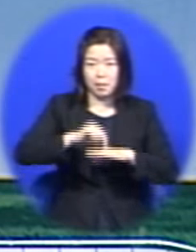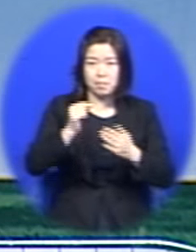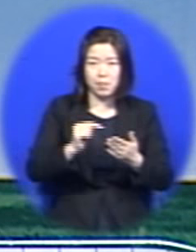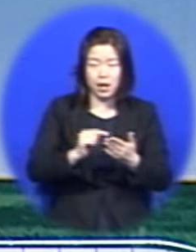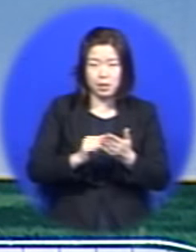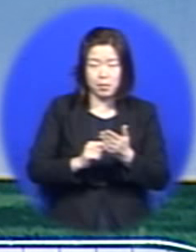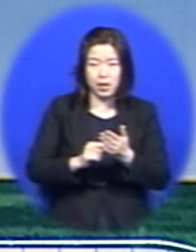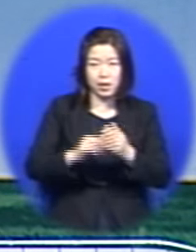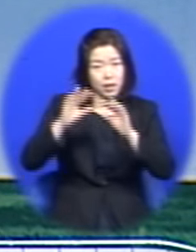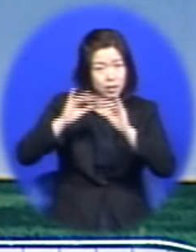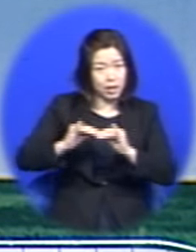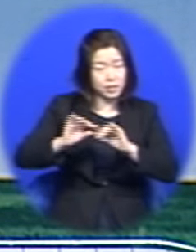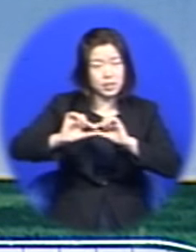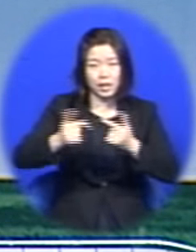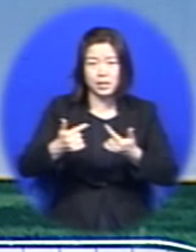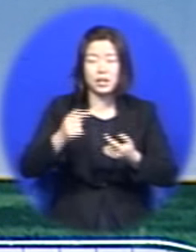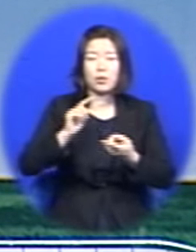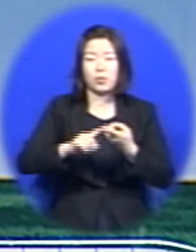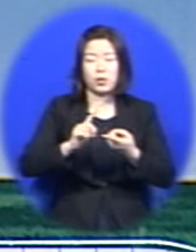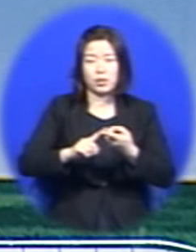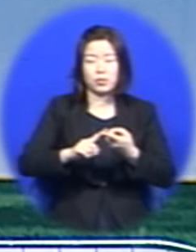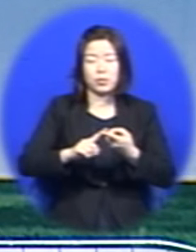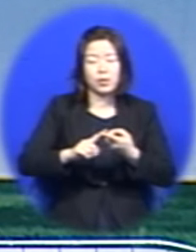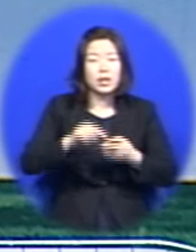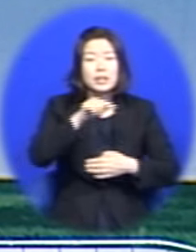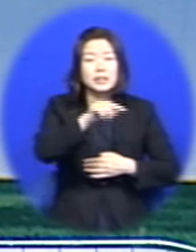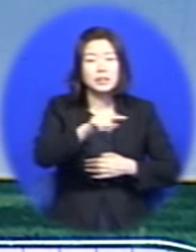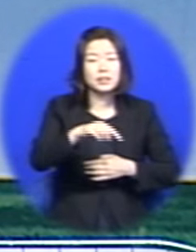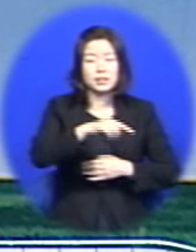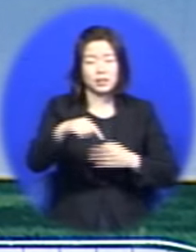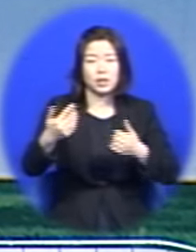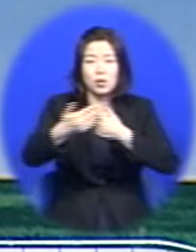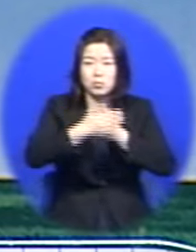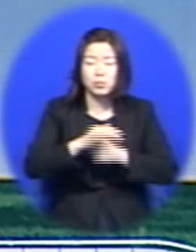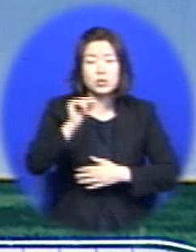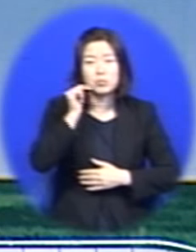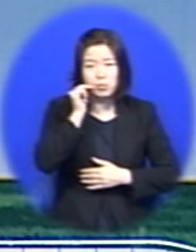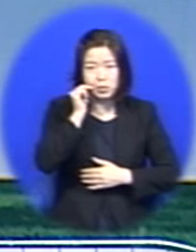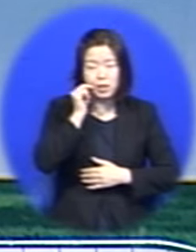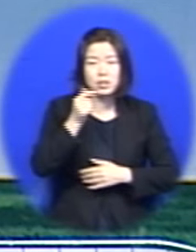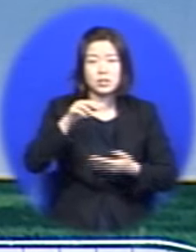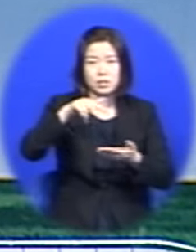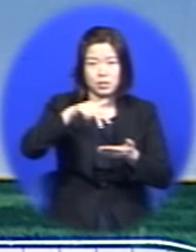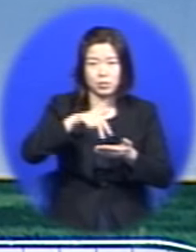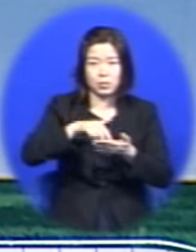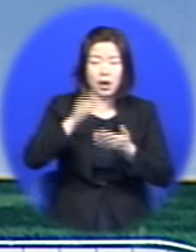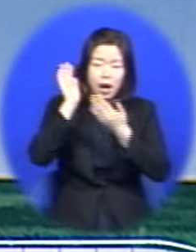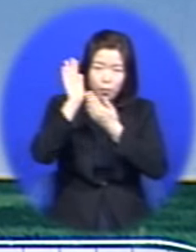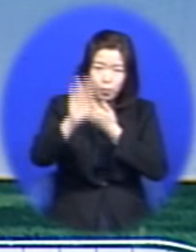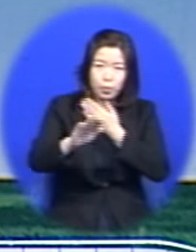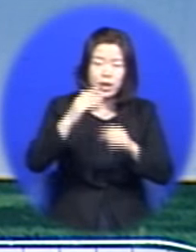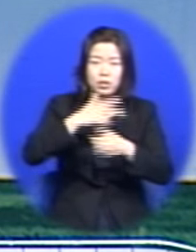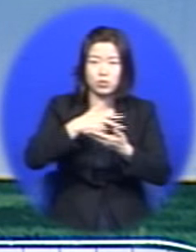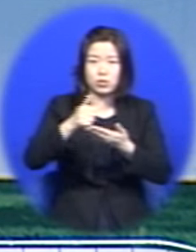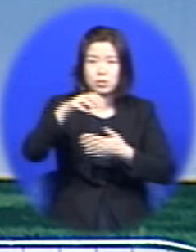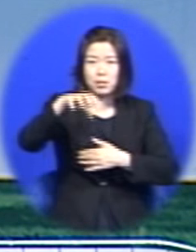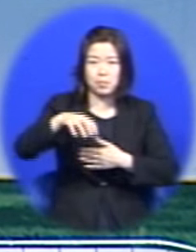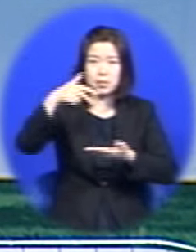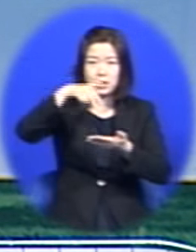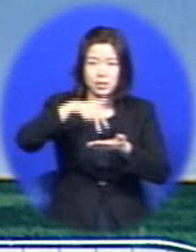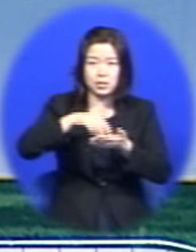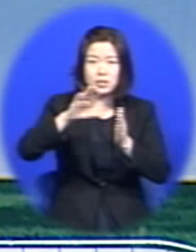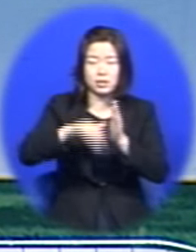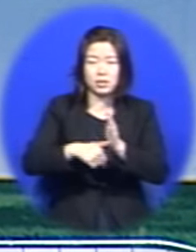안 든다고 해서 내가 그들을 품어주지 못했다가 나중에 주님 앞에 섰을 때 정말